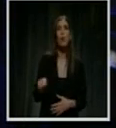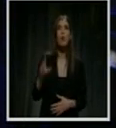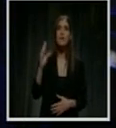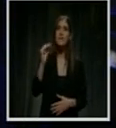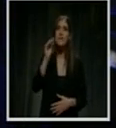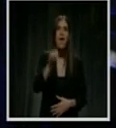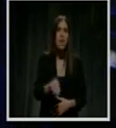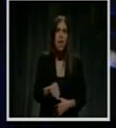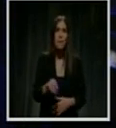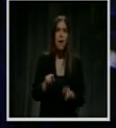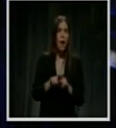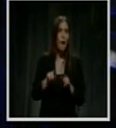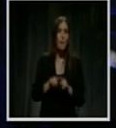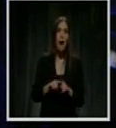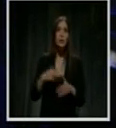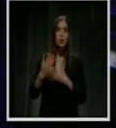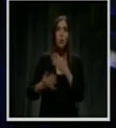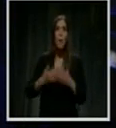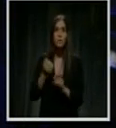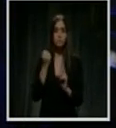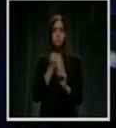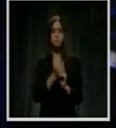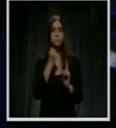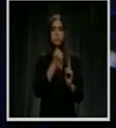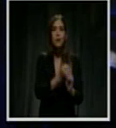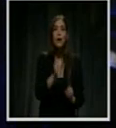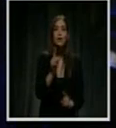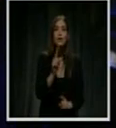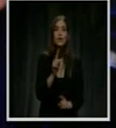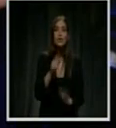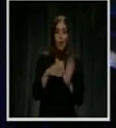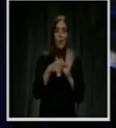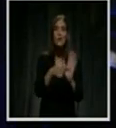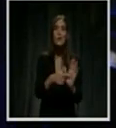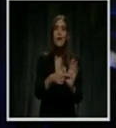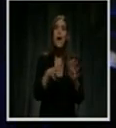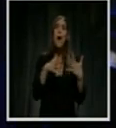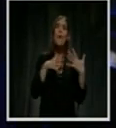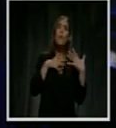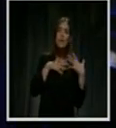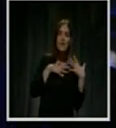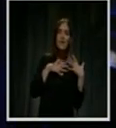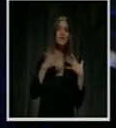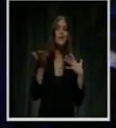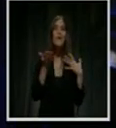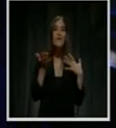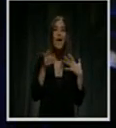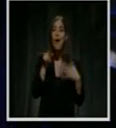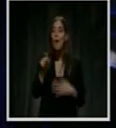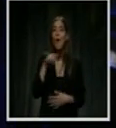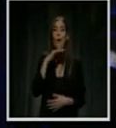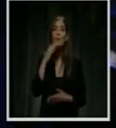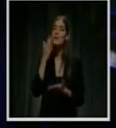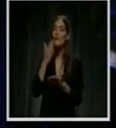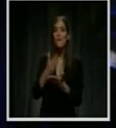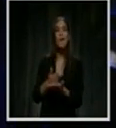ikompli jafas fuq l-iktar punt illi jbagħti minnu. Innuqqas ta' kredibilità. L-ewwel wieħed illi jgħidlek